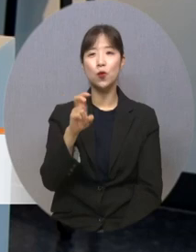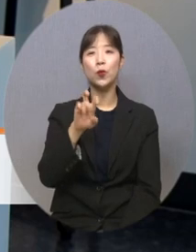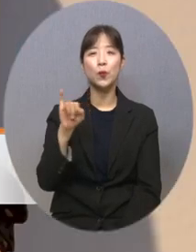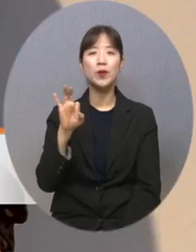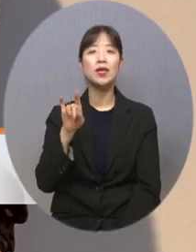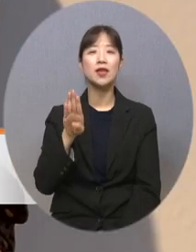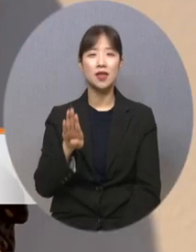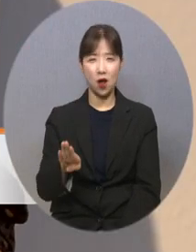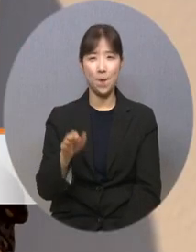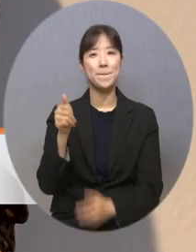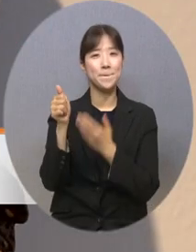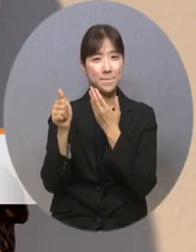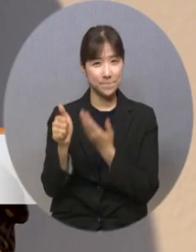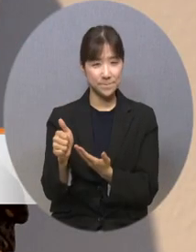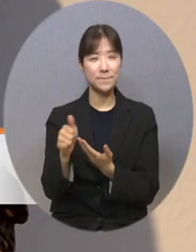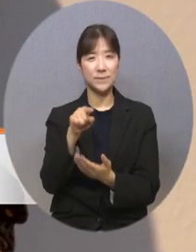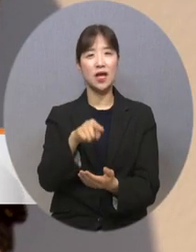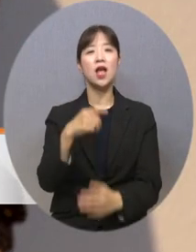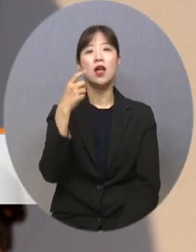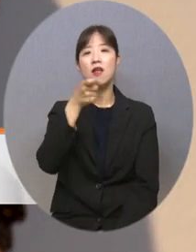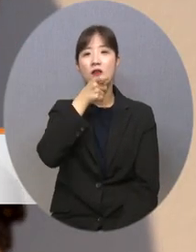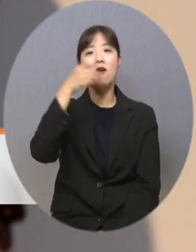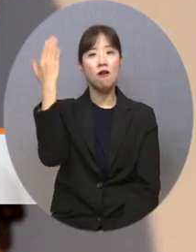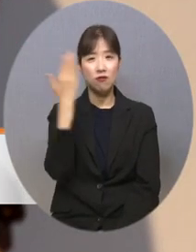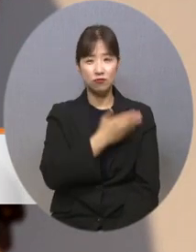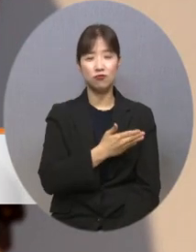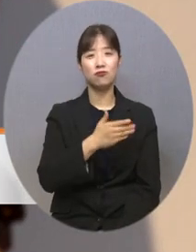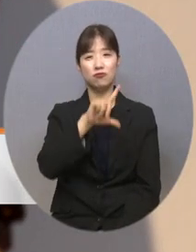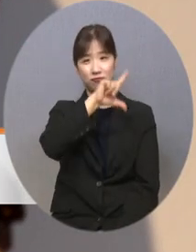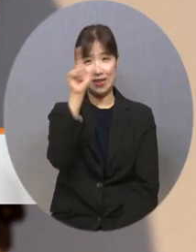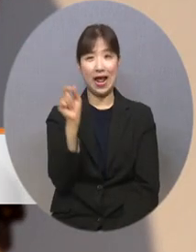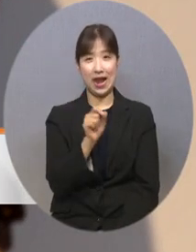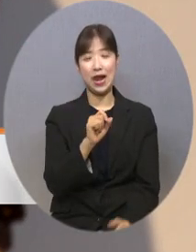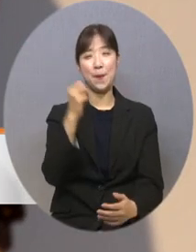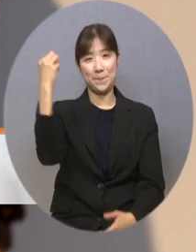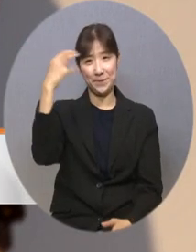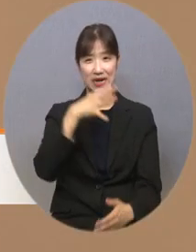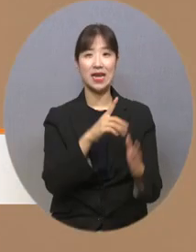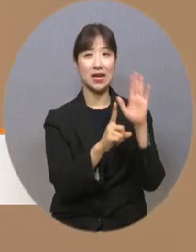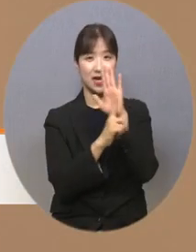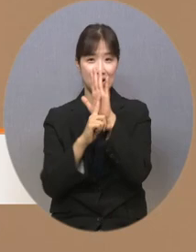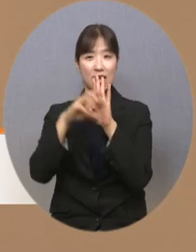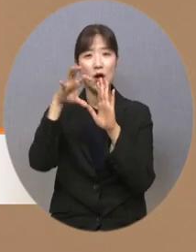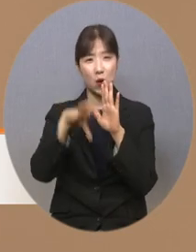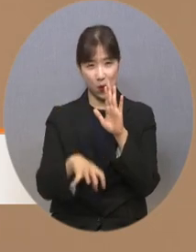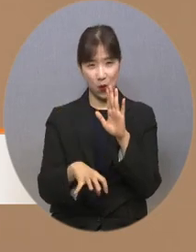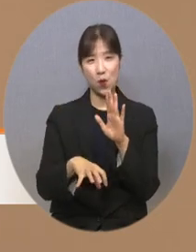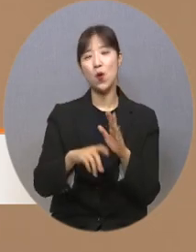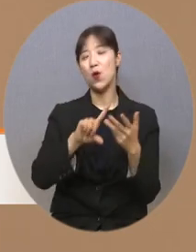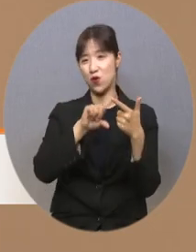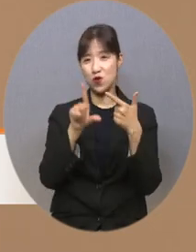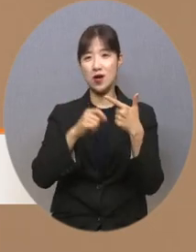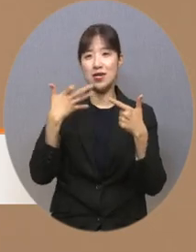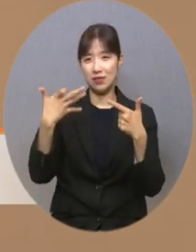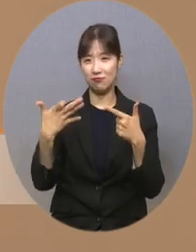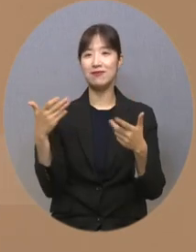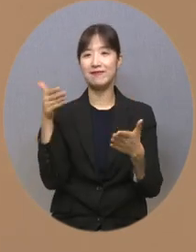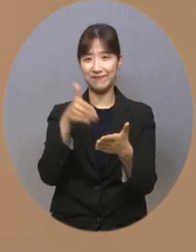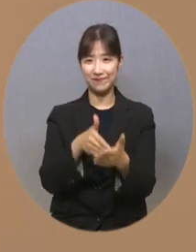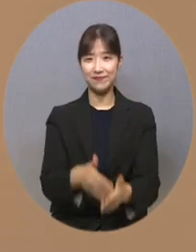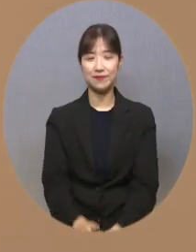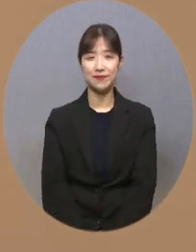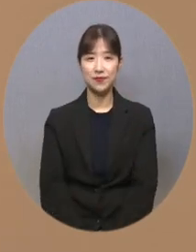초대전이 여수 달빛 갤러리에서 나의 바람 너의 미소를 주제로 오는 6월 19일까지 선을